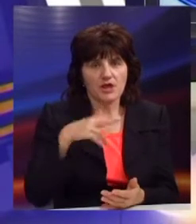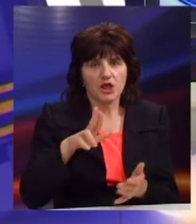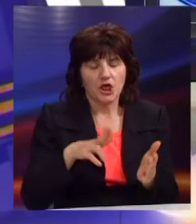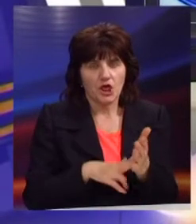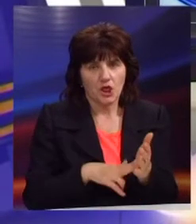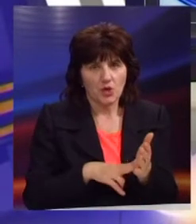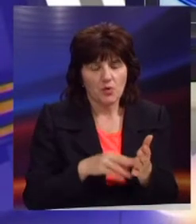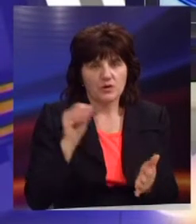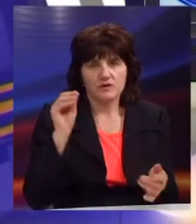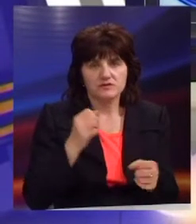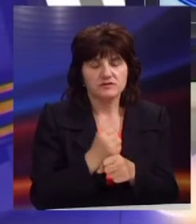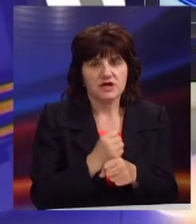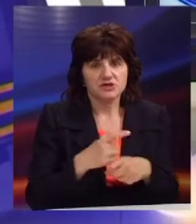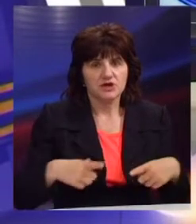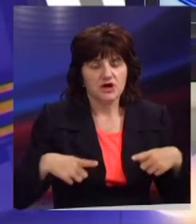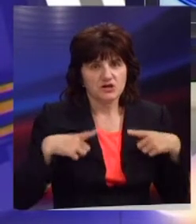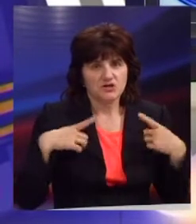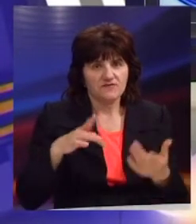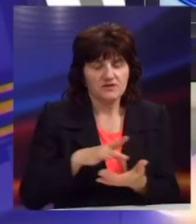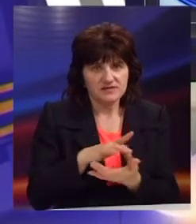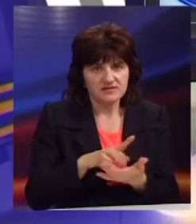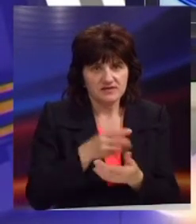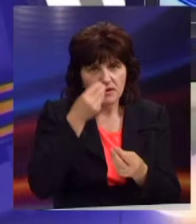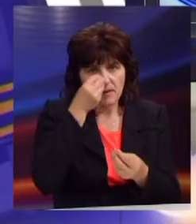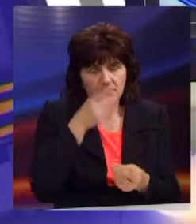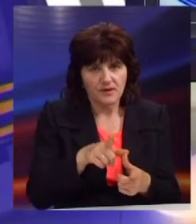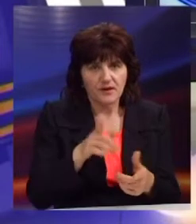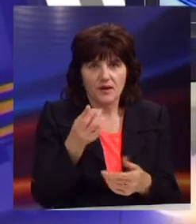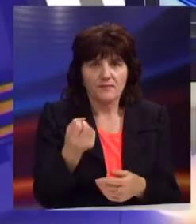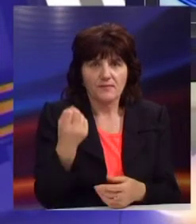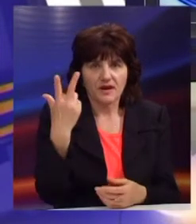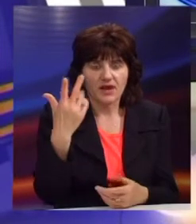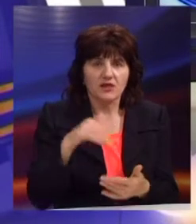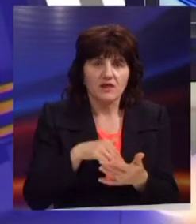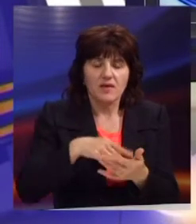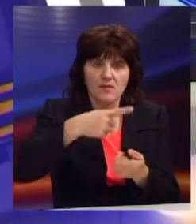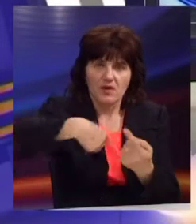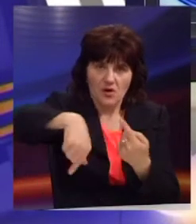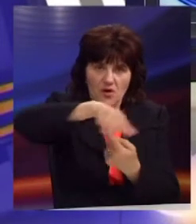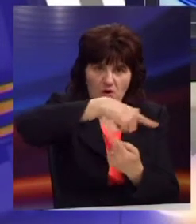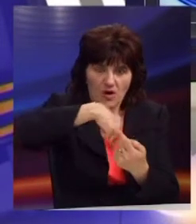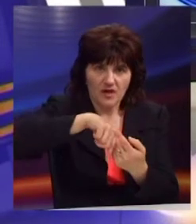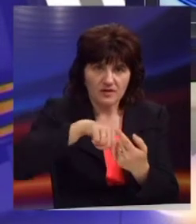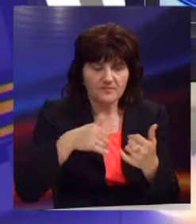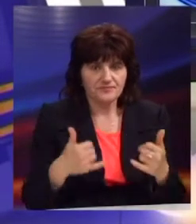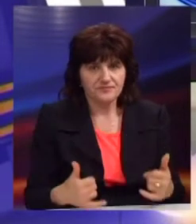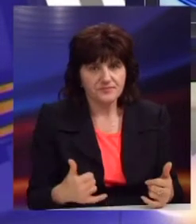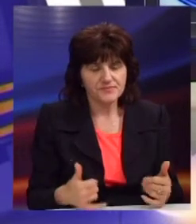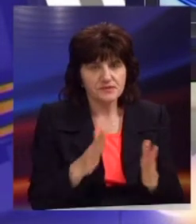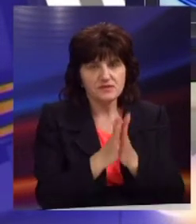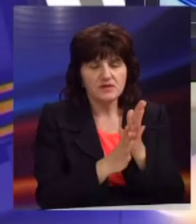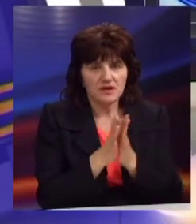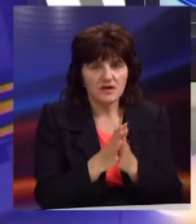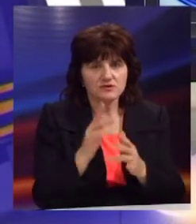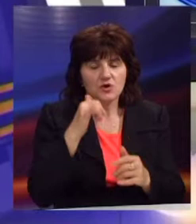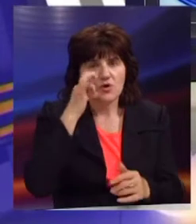jun, nizom manifestacija čiji je cilj da se upozori na zagađenje prirode i podstakne zaštita okoline. Ovogodišnja tema kojom